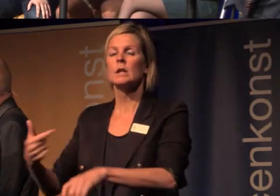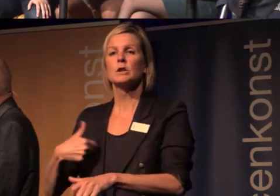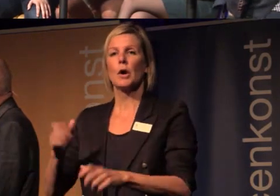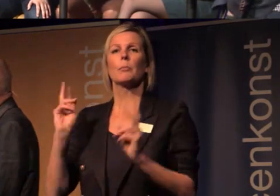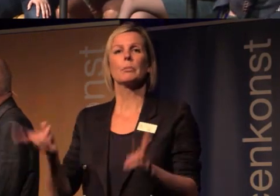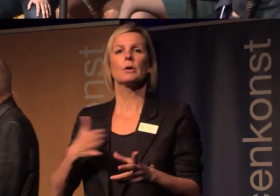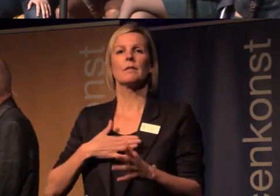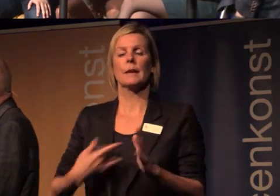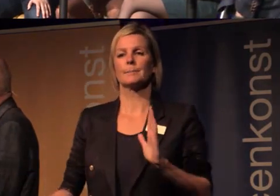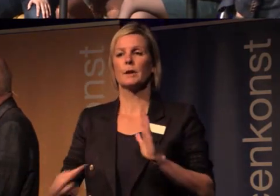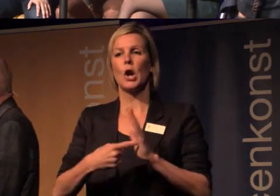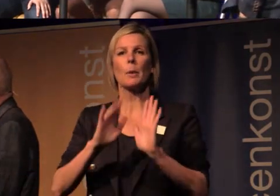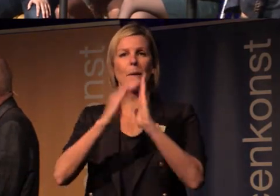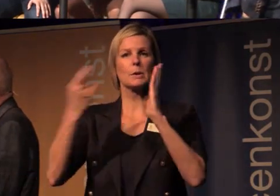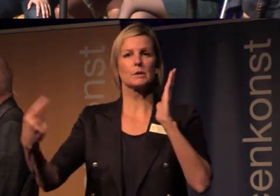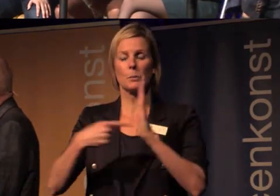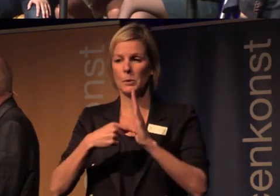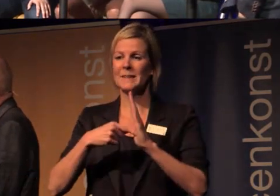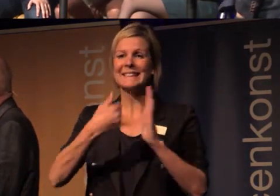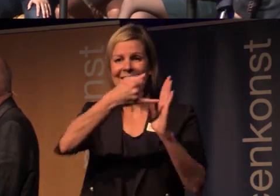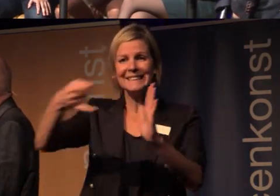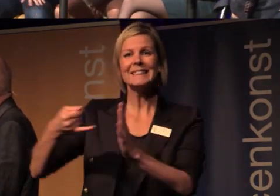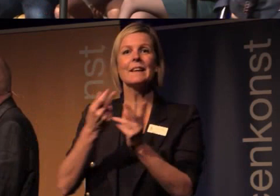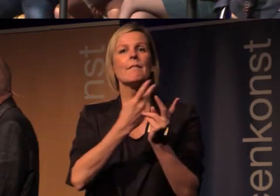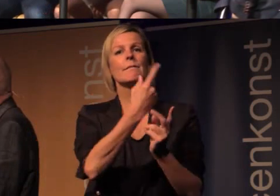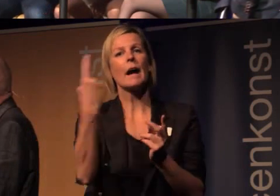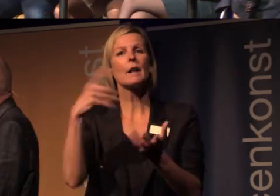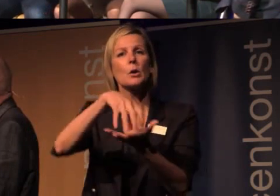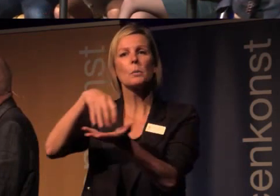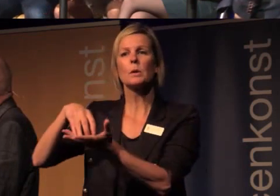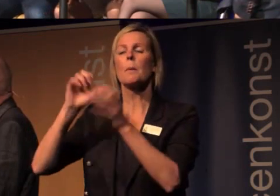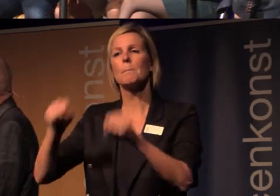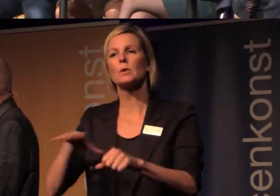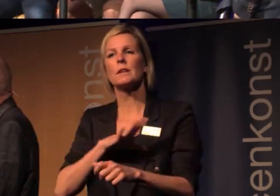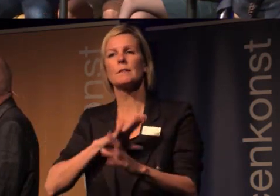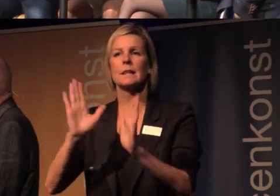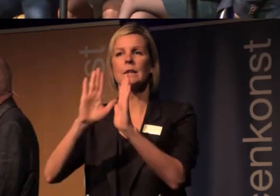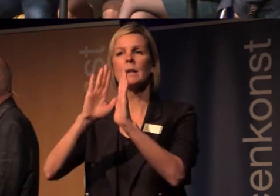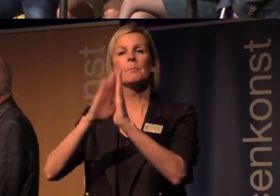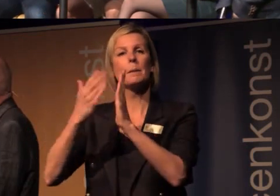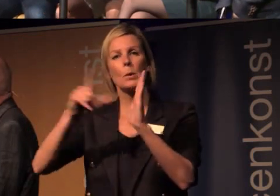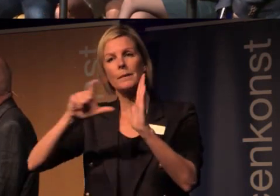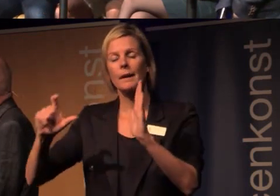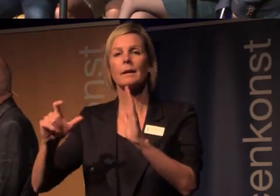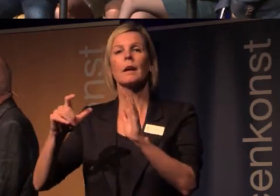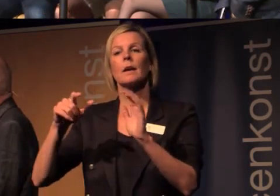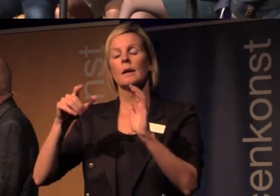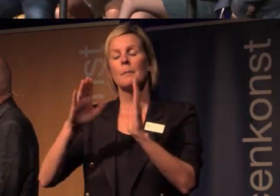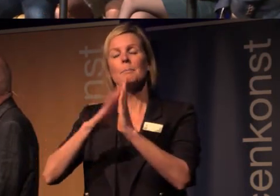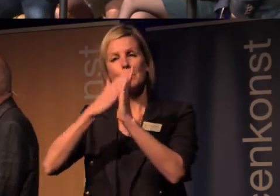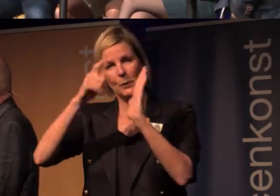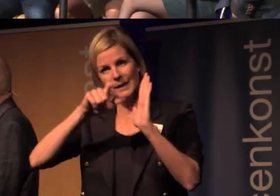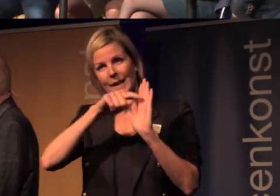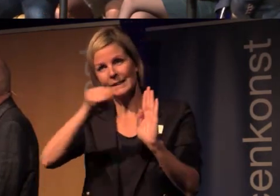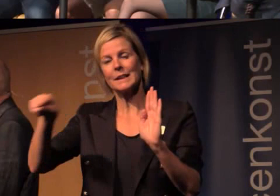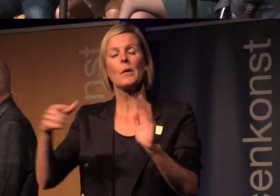finns bibliotek i varje kommun. Där brukar det finnas mötesplatser, lokaler som man kan hyra. Vi ger också starkt stöd till